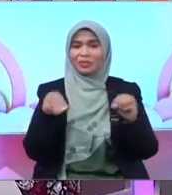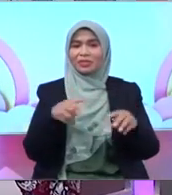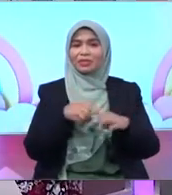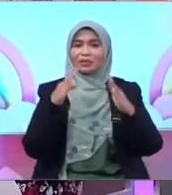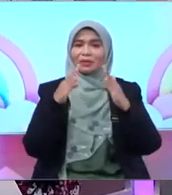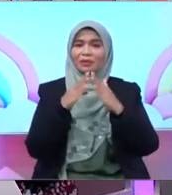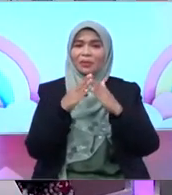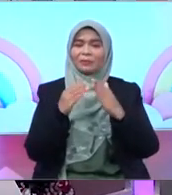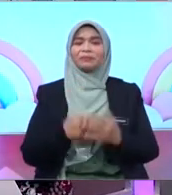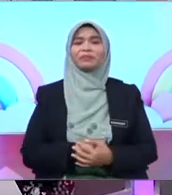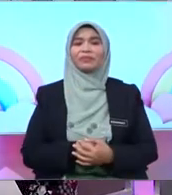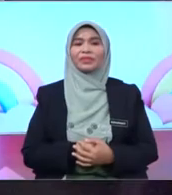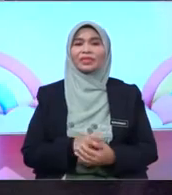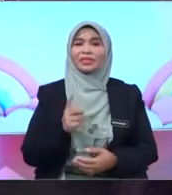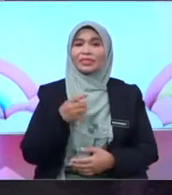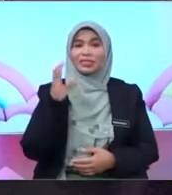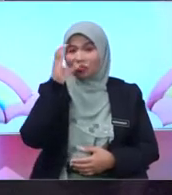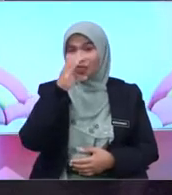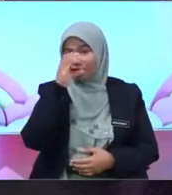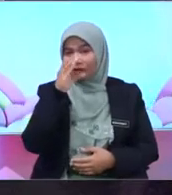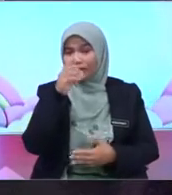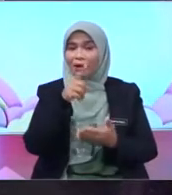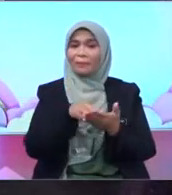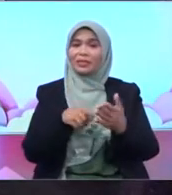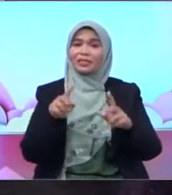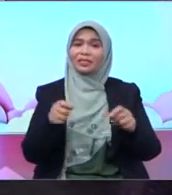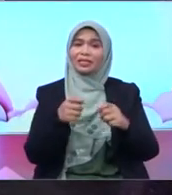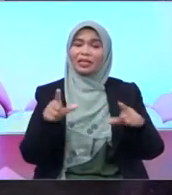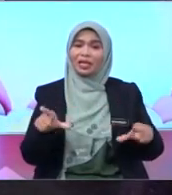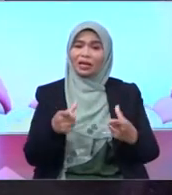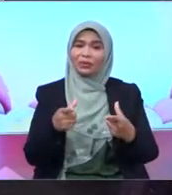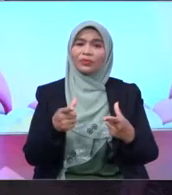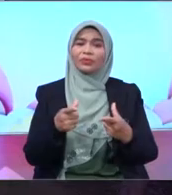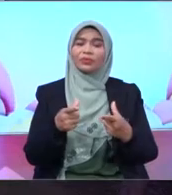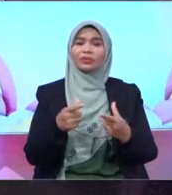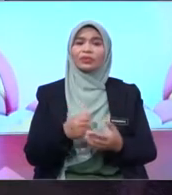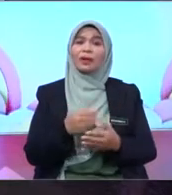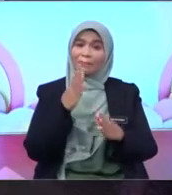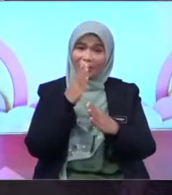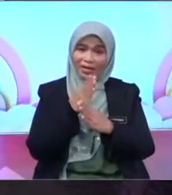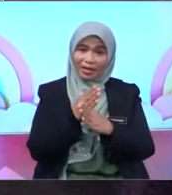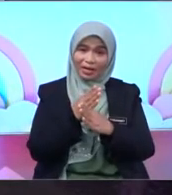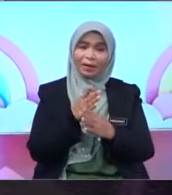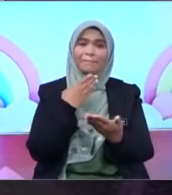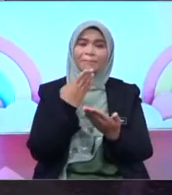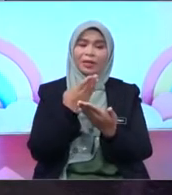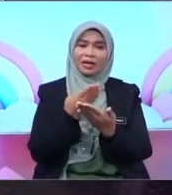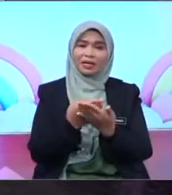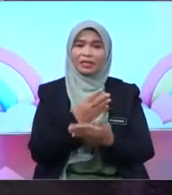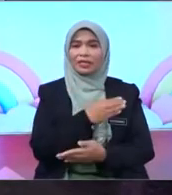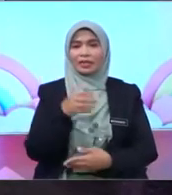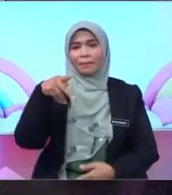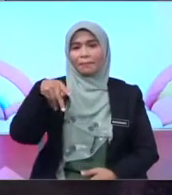Mira kita sama-sama mencari aku tingkah laku bezel benar baik dan